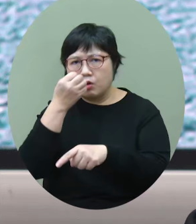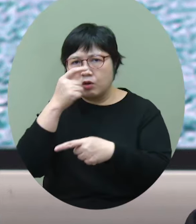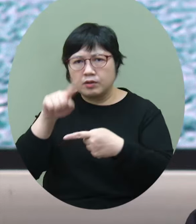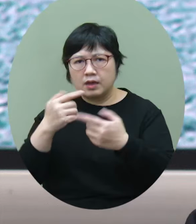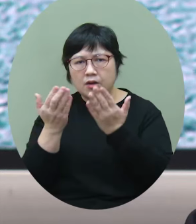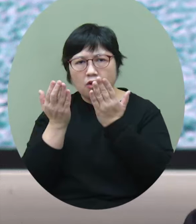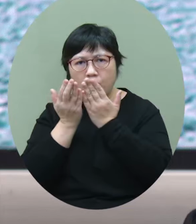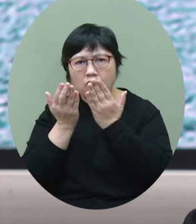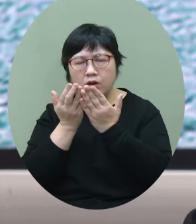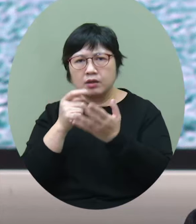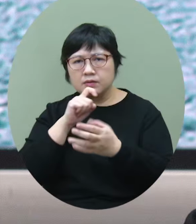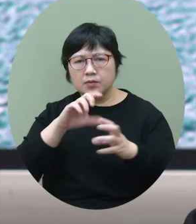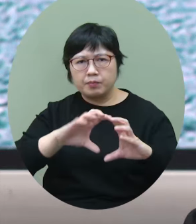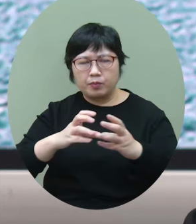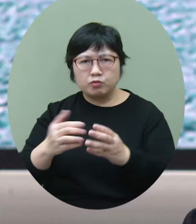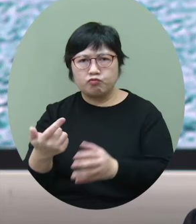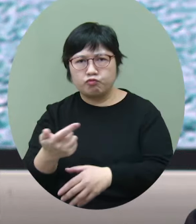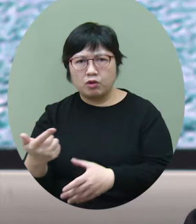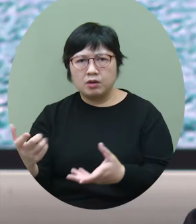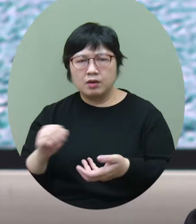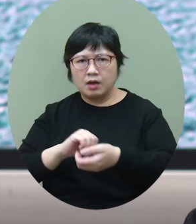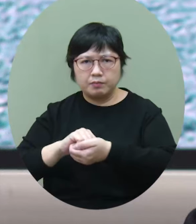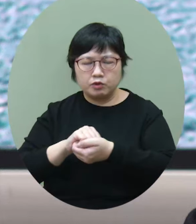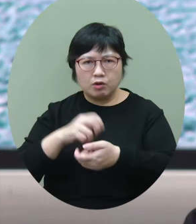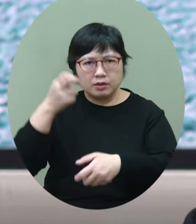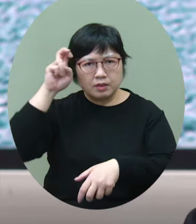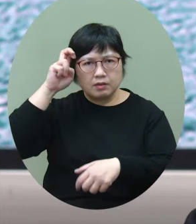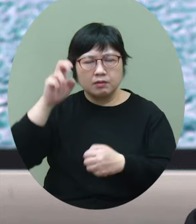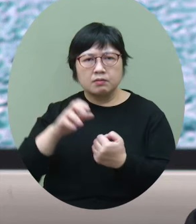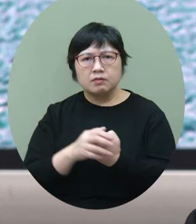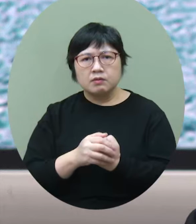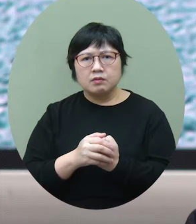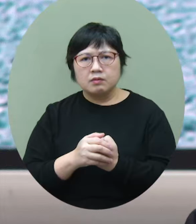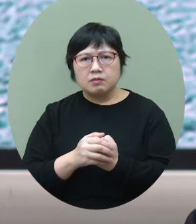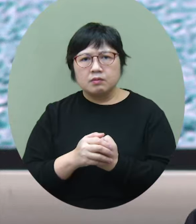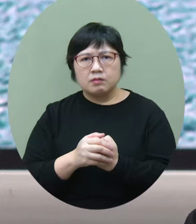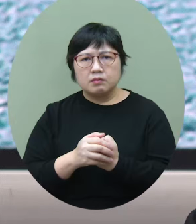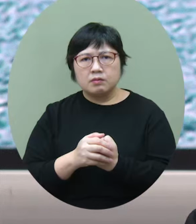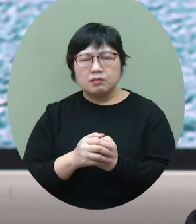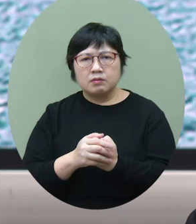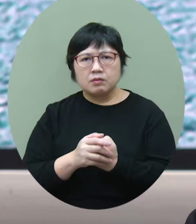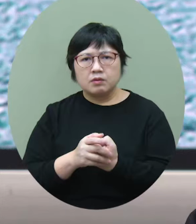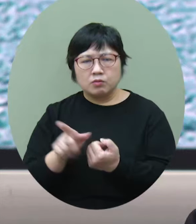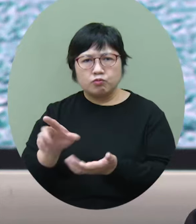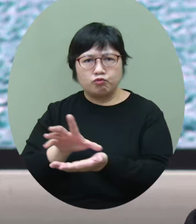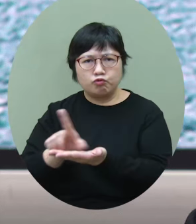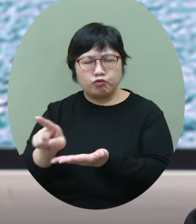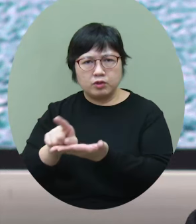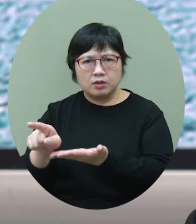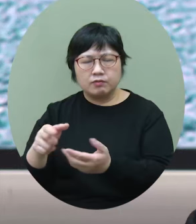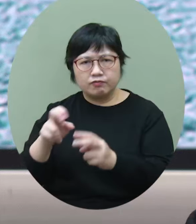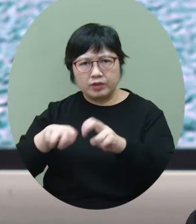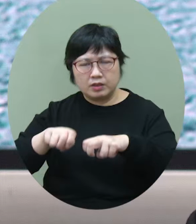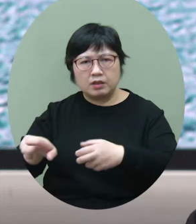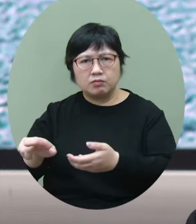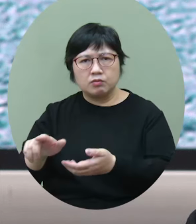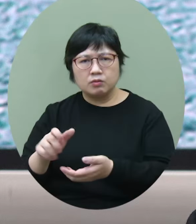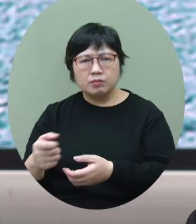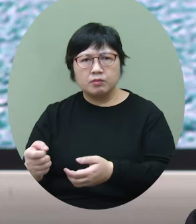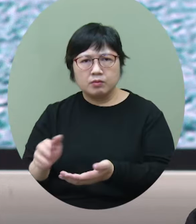同埋多部門咧就一齊做嘅研究，咁就佢哋會比較專業喺個分析方面咯。